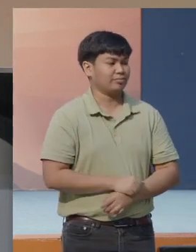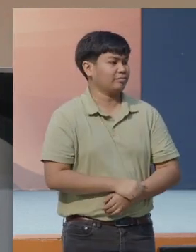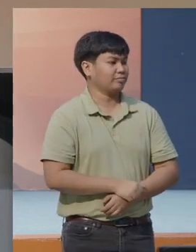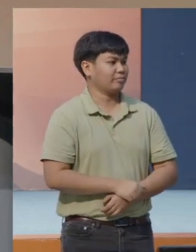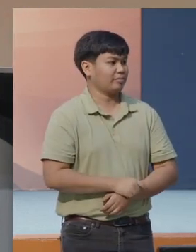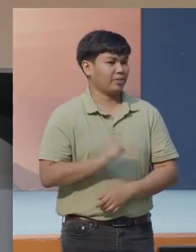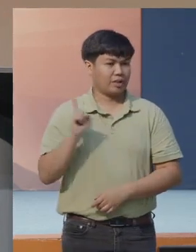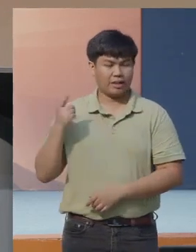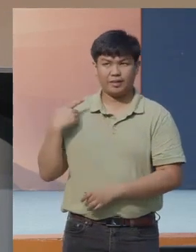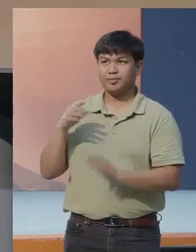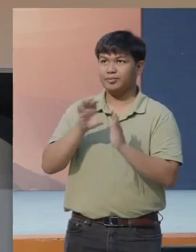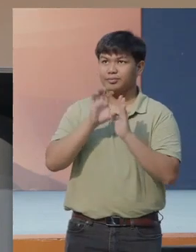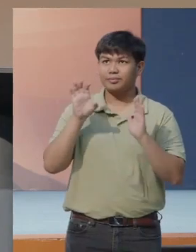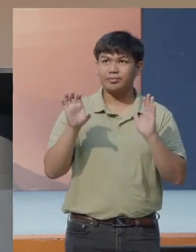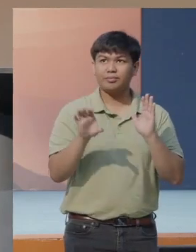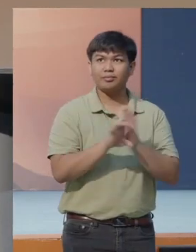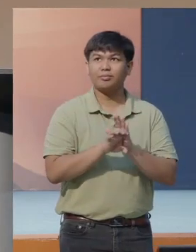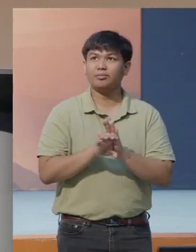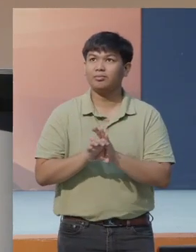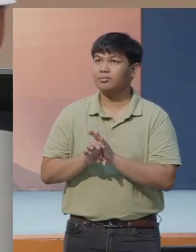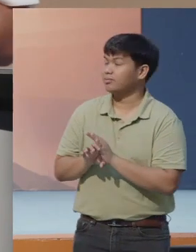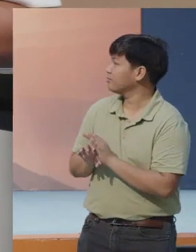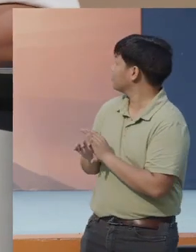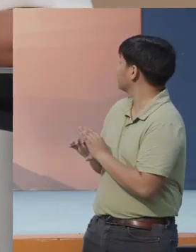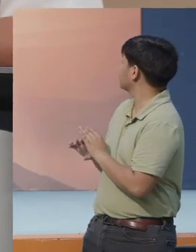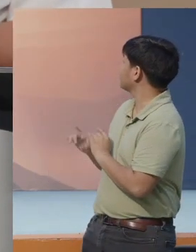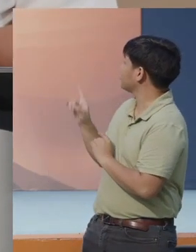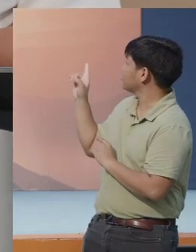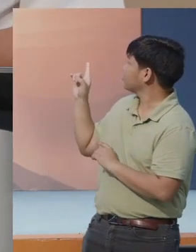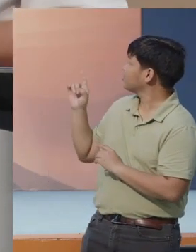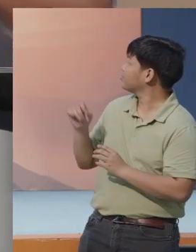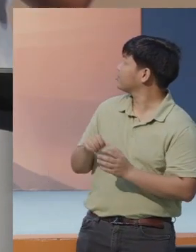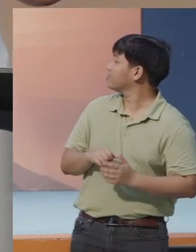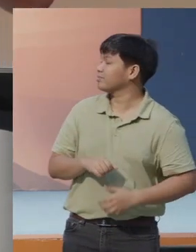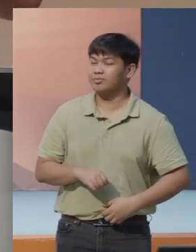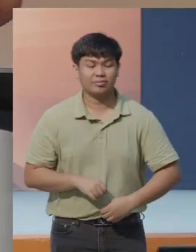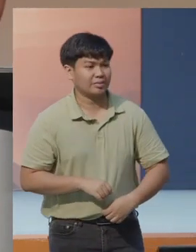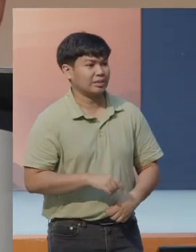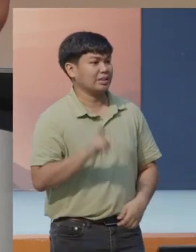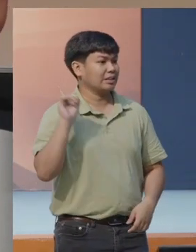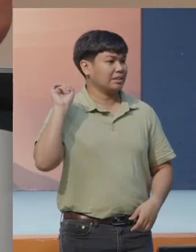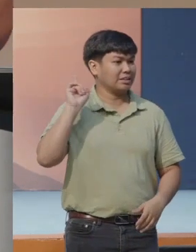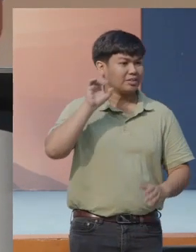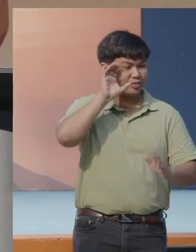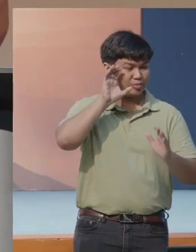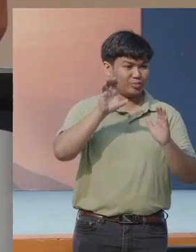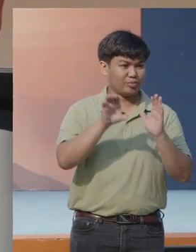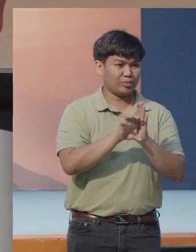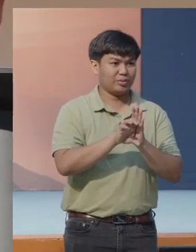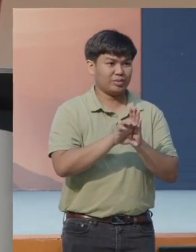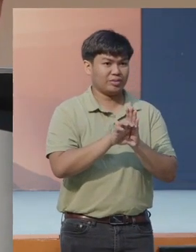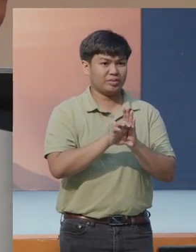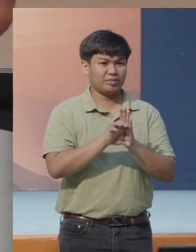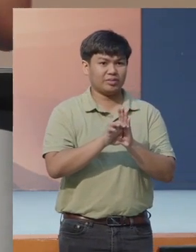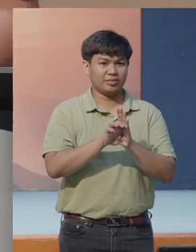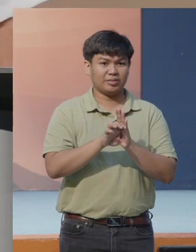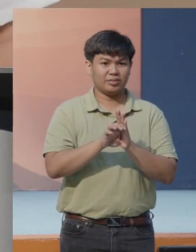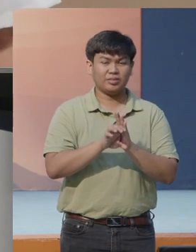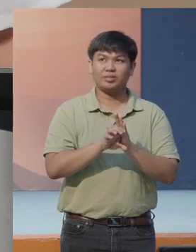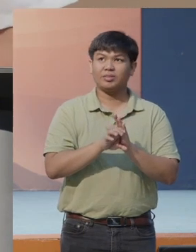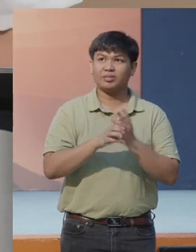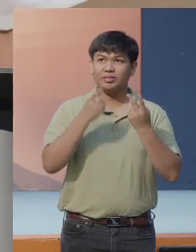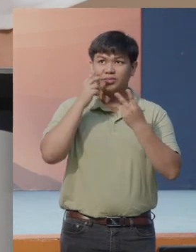akong gustong ipakita galing sa Department of Transportation. Sa comic strip, no? Hindi ko alam kung nababasa nyo